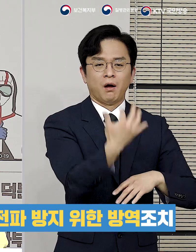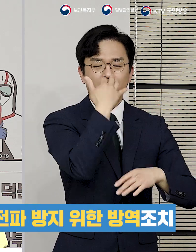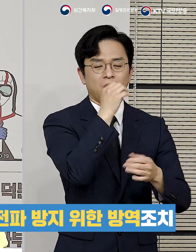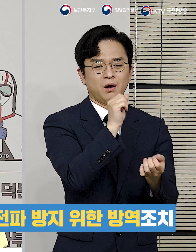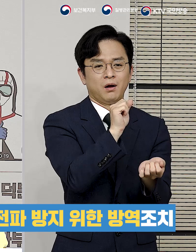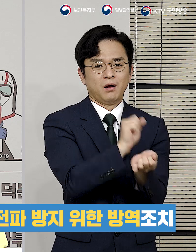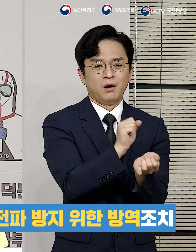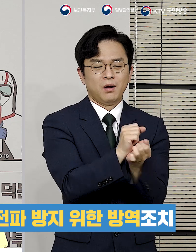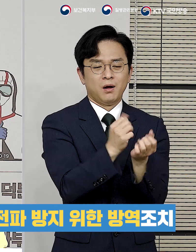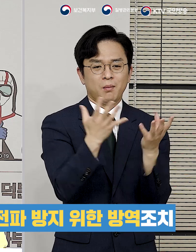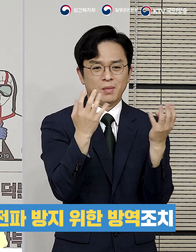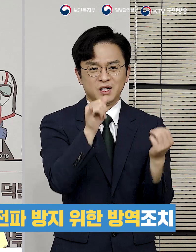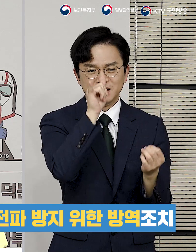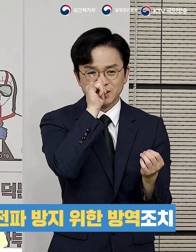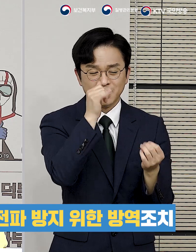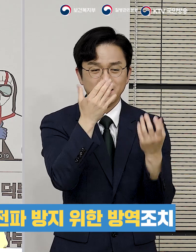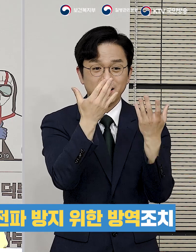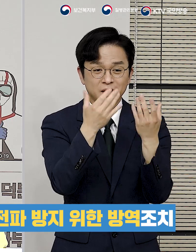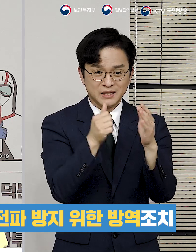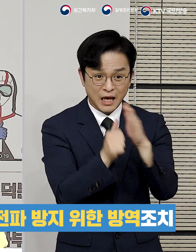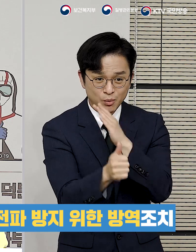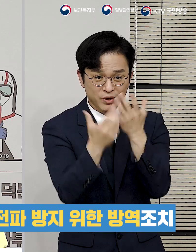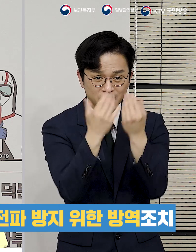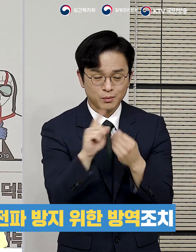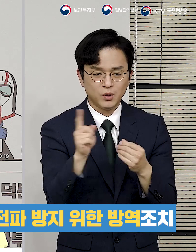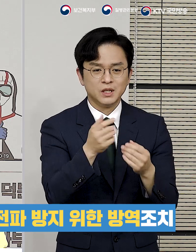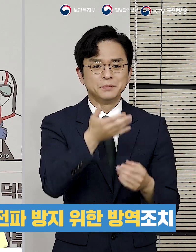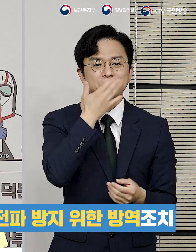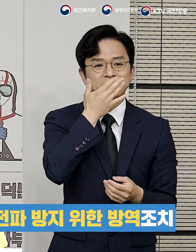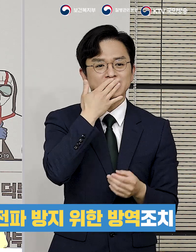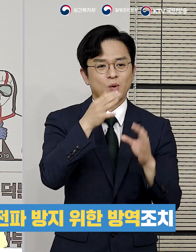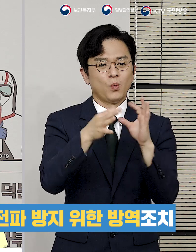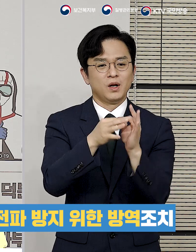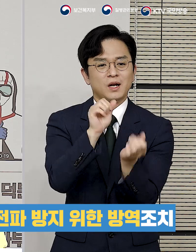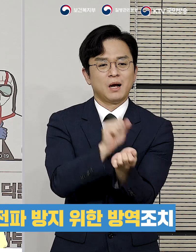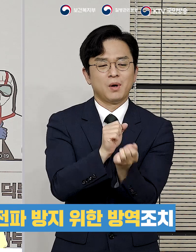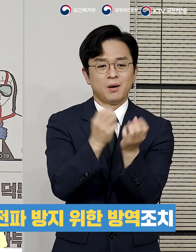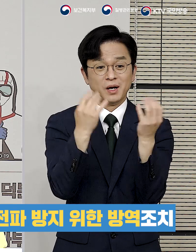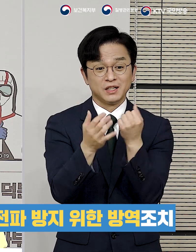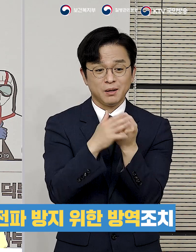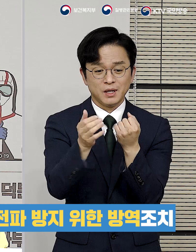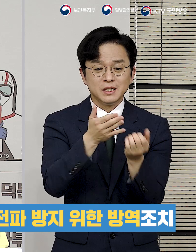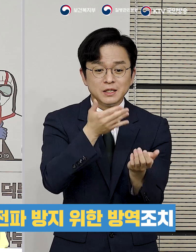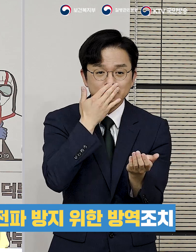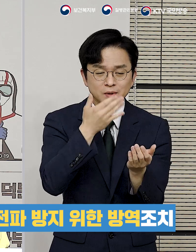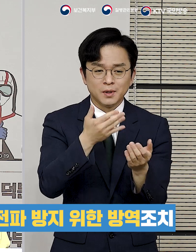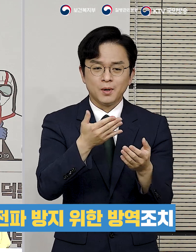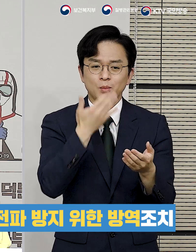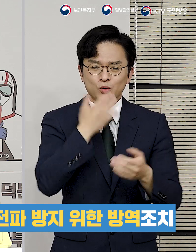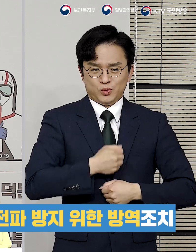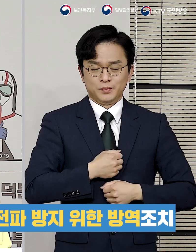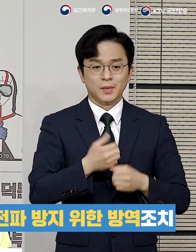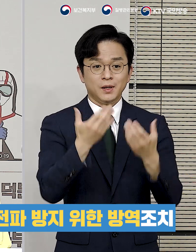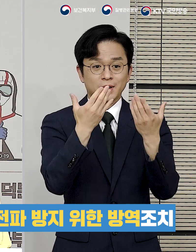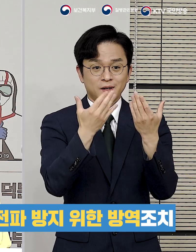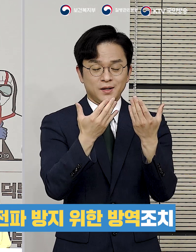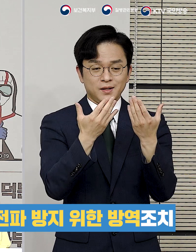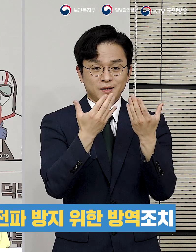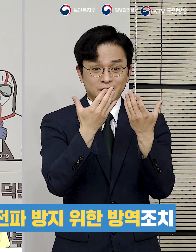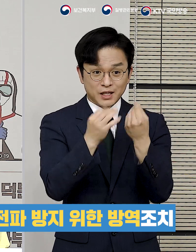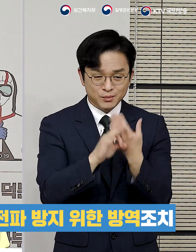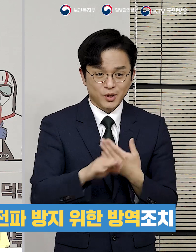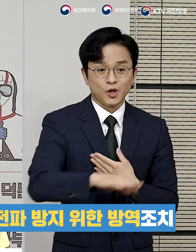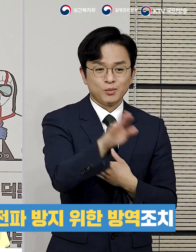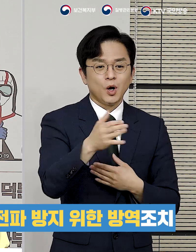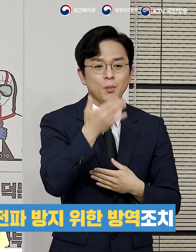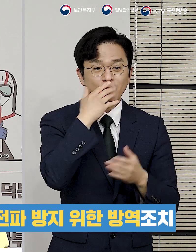특히 우리의 일상 속 음식 문화에서 코로나19의 감염 가능성을 낮추기 위한 방역 조치들을 철저히 해야